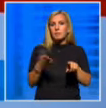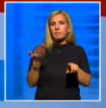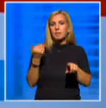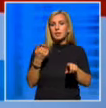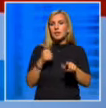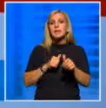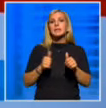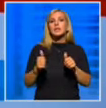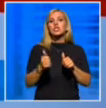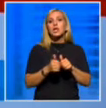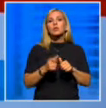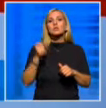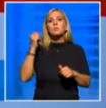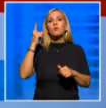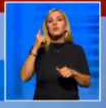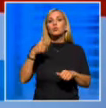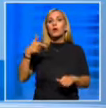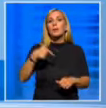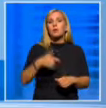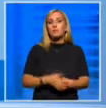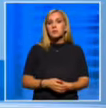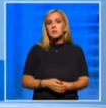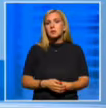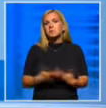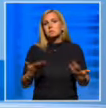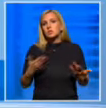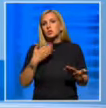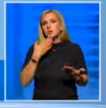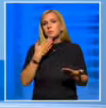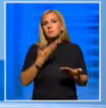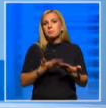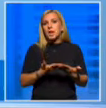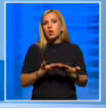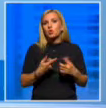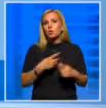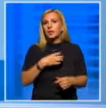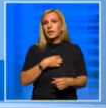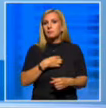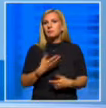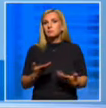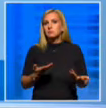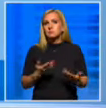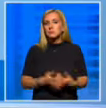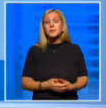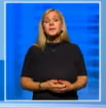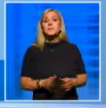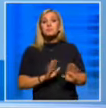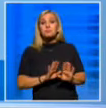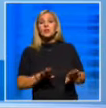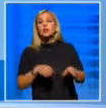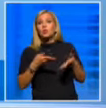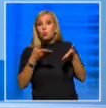начало с професор Габровски? Той, например, не беше ли такъв човек? Просто беше предложен от ГЕРБ, но вие не го приехте тогава. Ето това ви казвам, че това